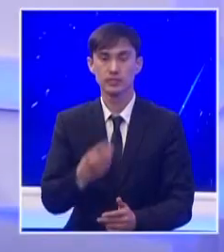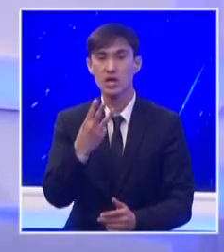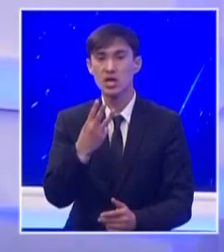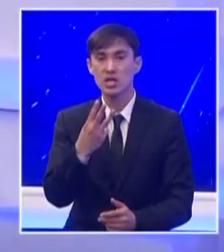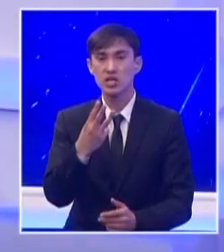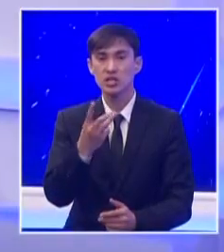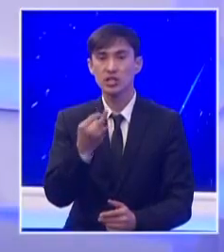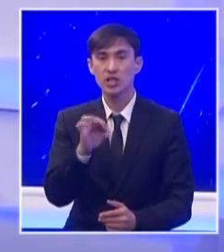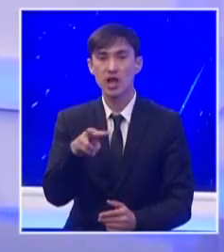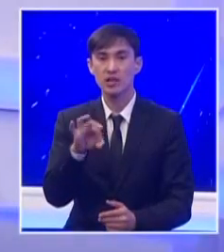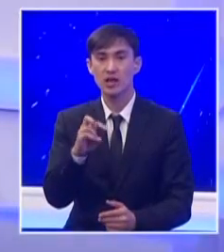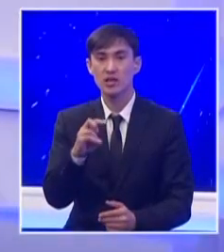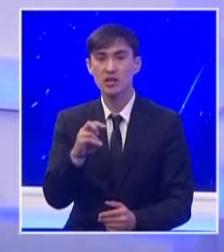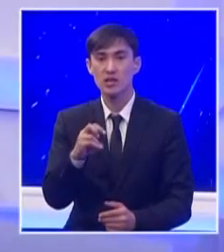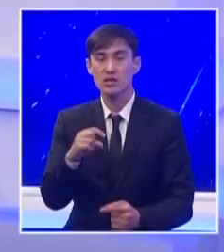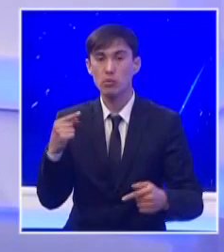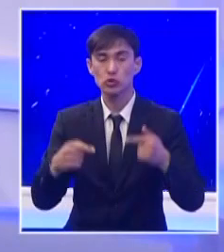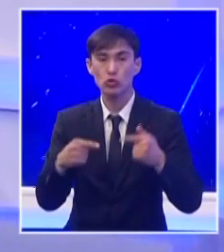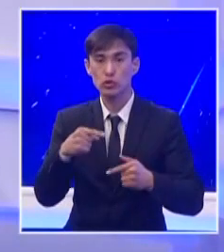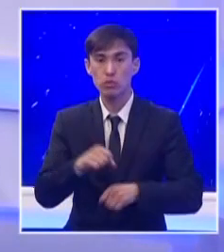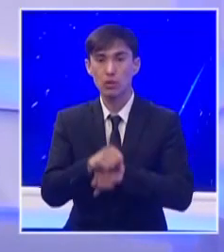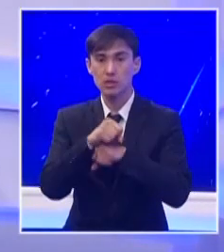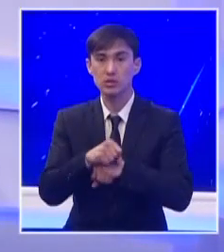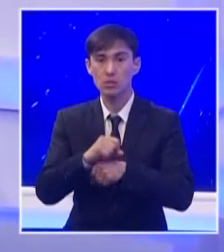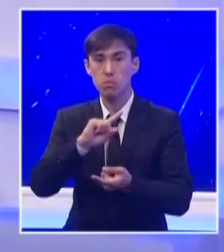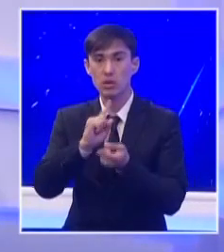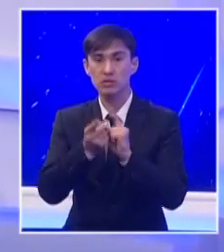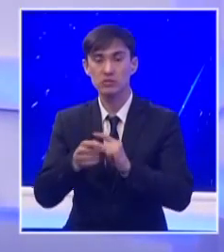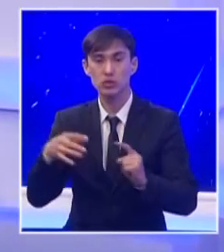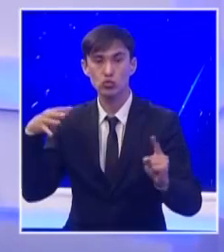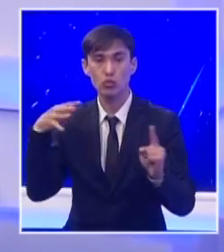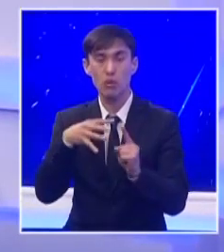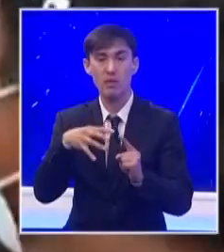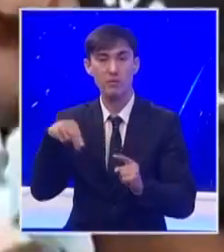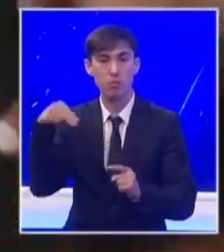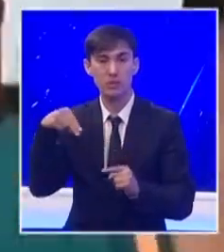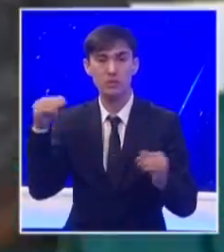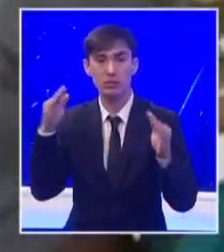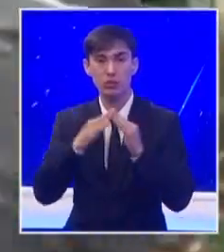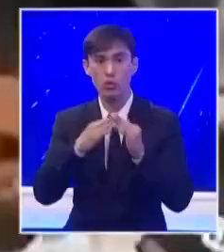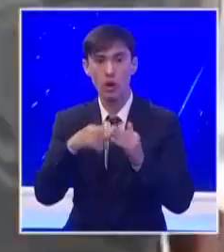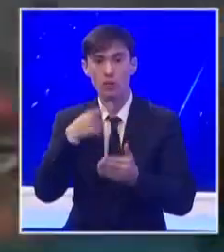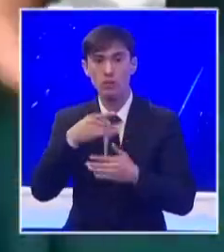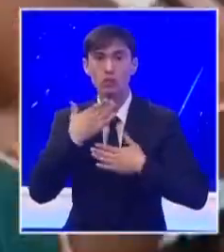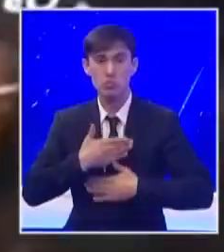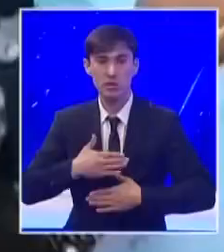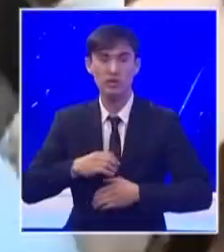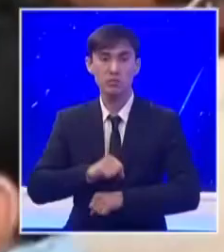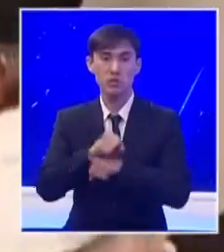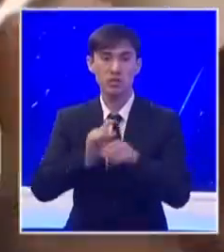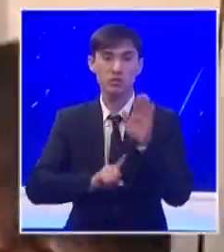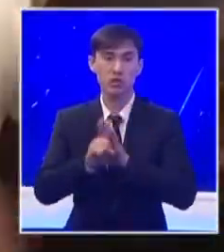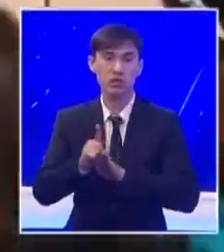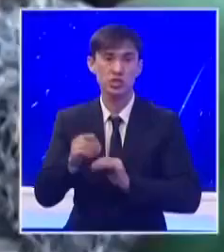В Шри-Ланке демонстрационные протесты переросли в штурмование президентского дома. Стоит отметить, что мирные митинги начались на